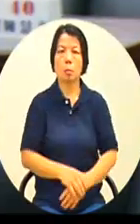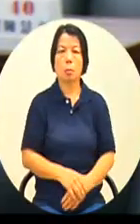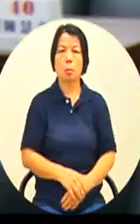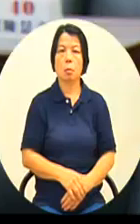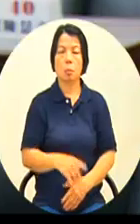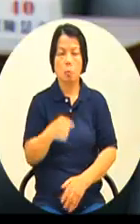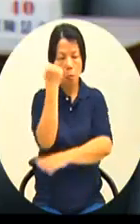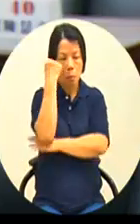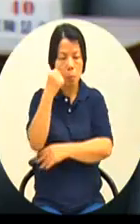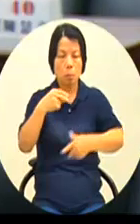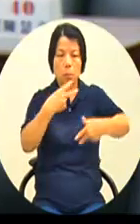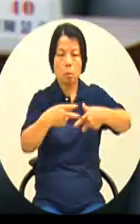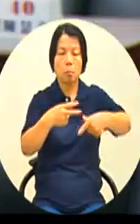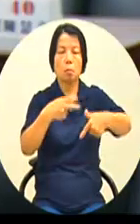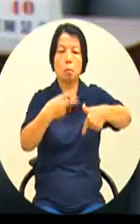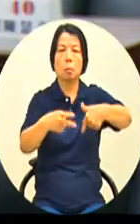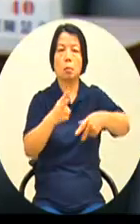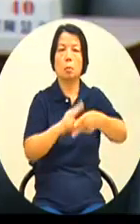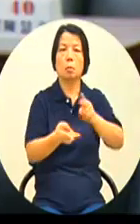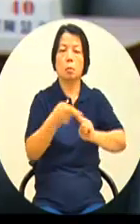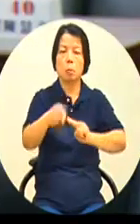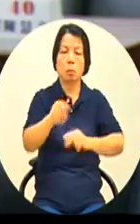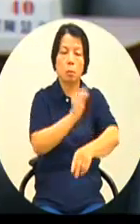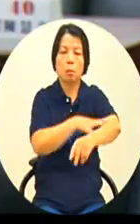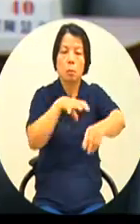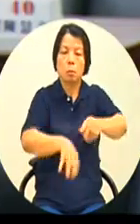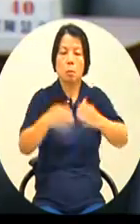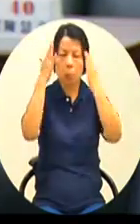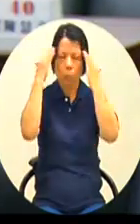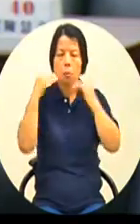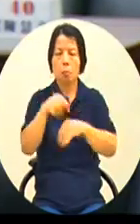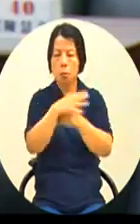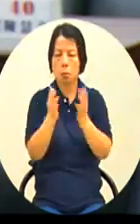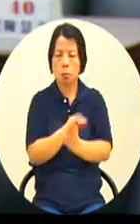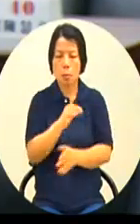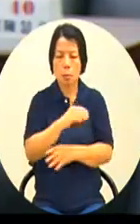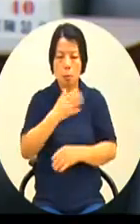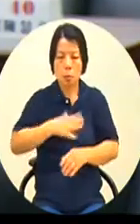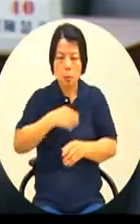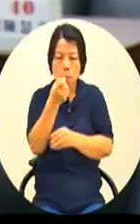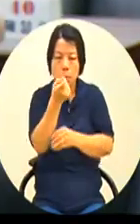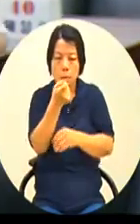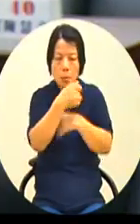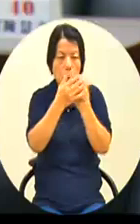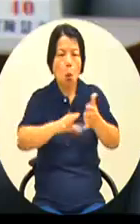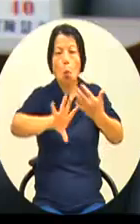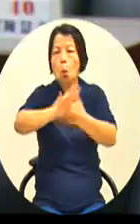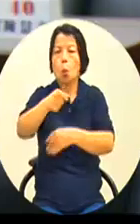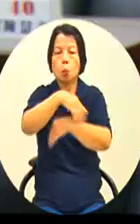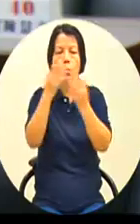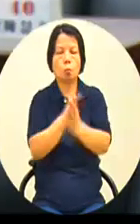住伫林武，住伫左营南仔坑，加减么知影？外地来根本就毋知影要对啊出